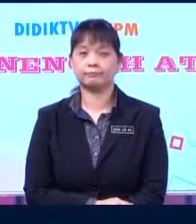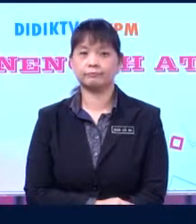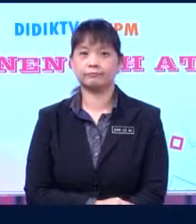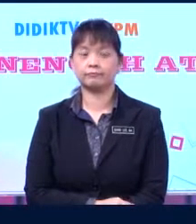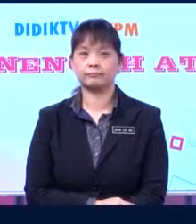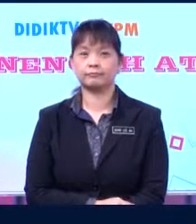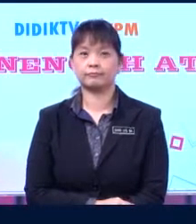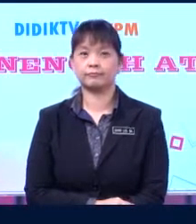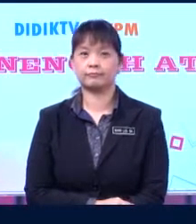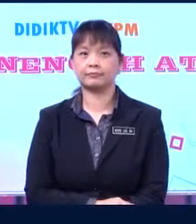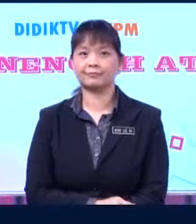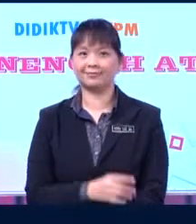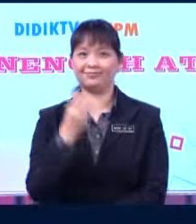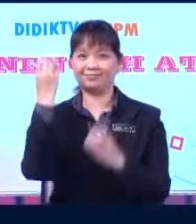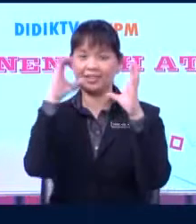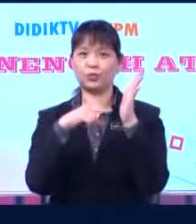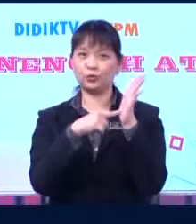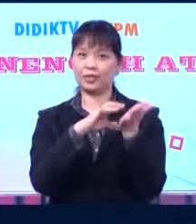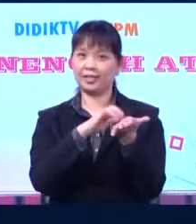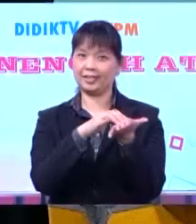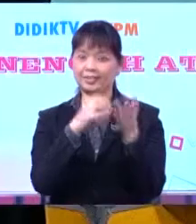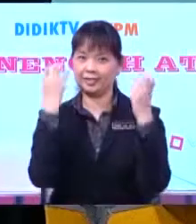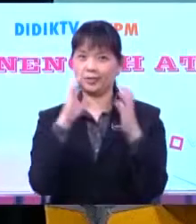maksudnya ke sini ah